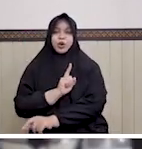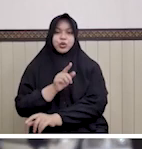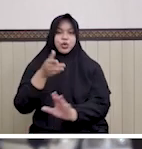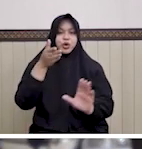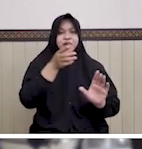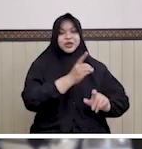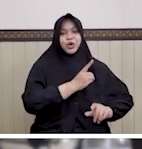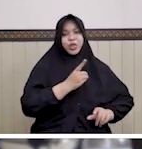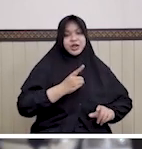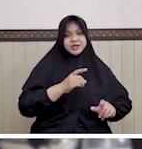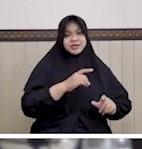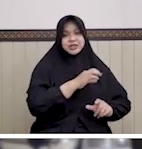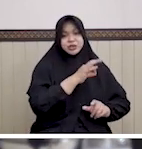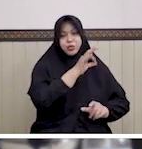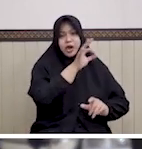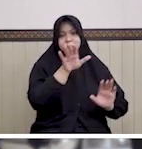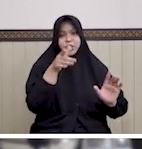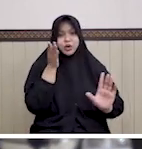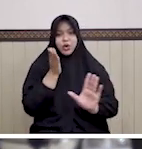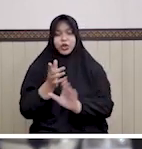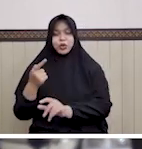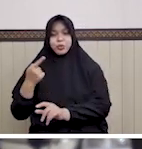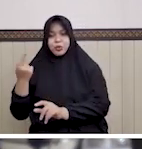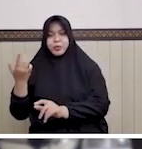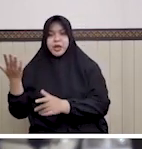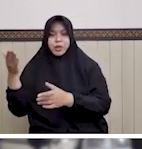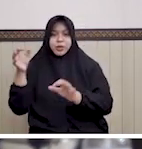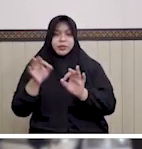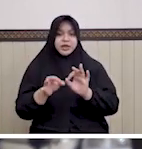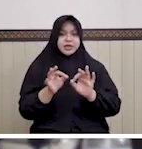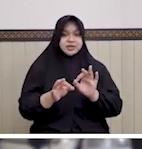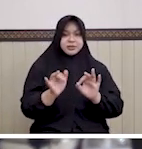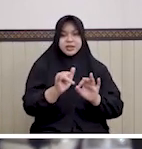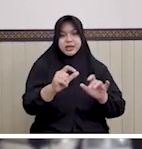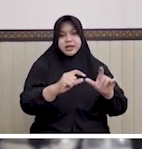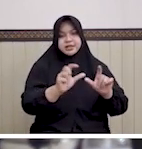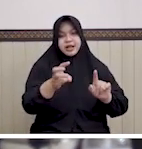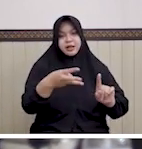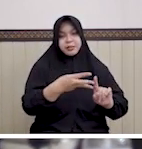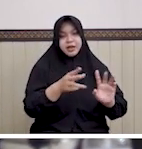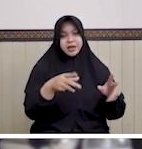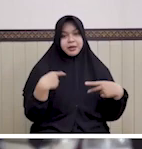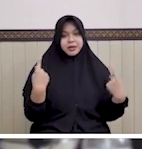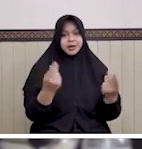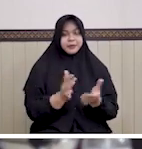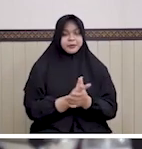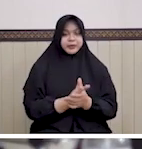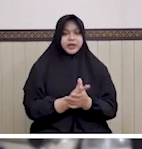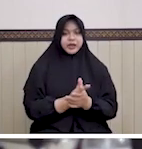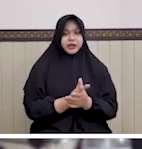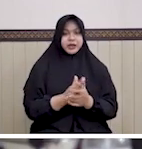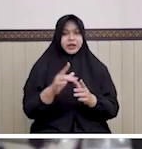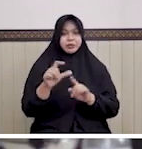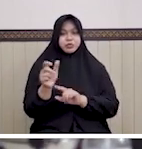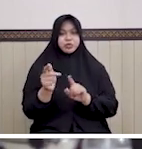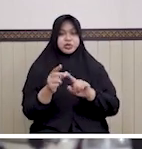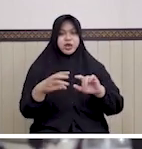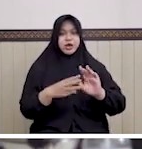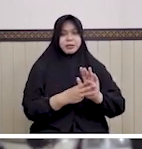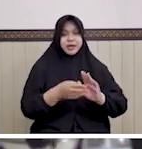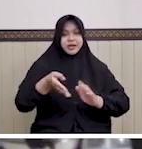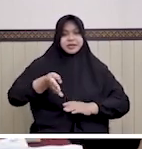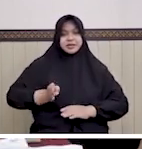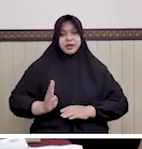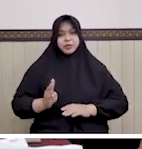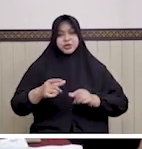dokter atau ke dokter atau penerjemah dengan SLB kami juga sebenarnya dengan Pusham dan sikap ada cuman